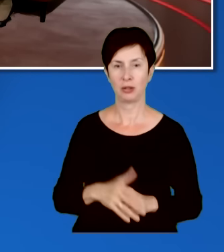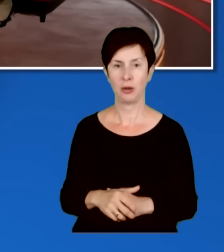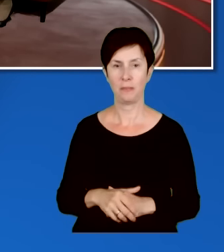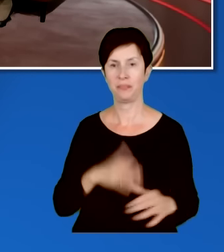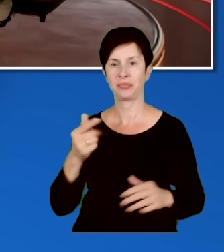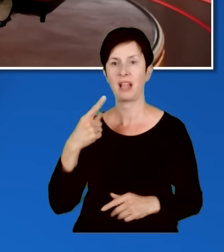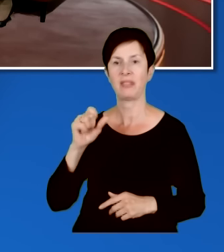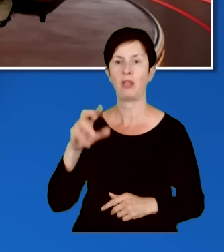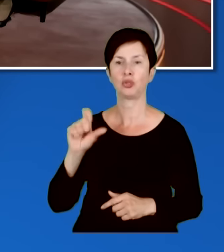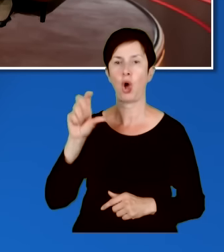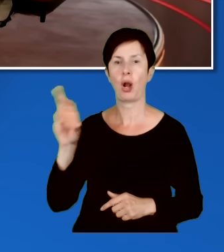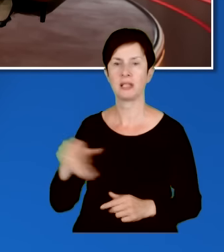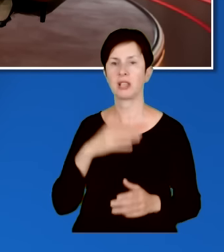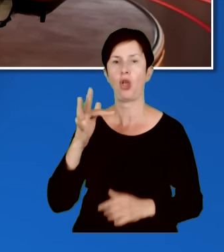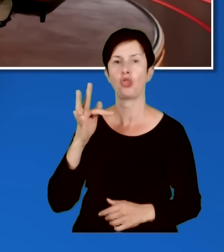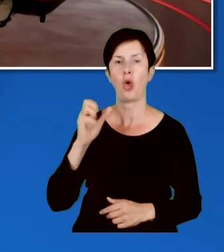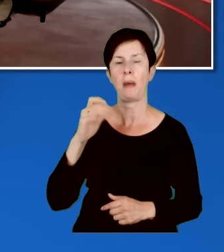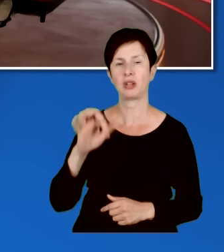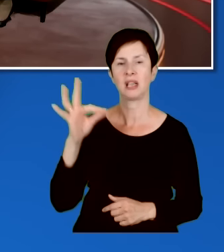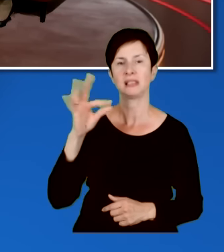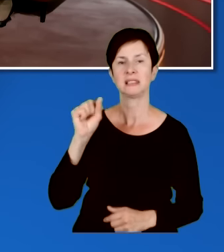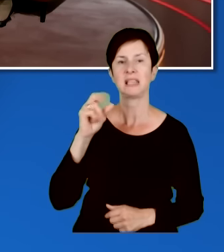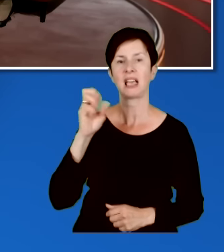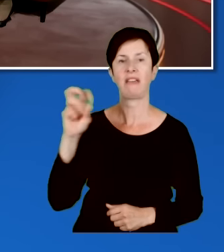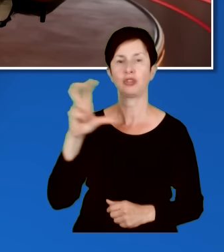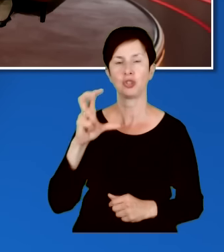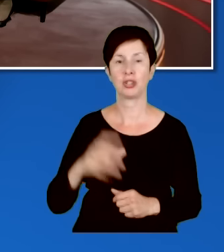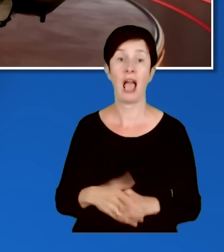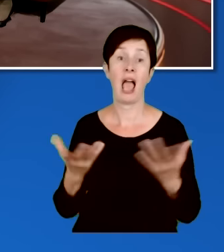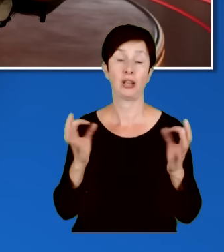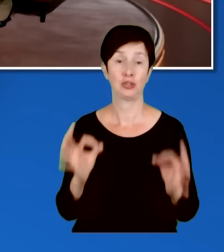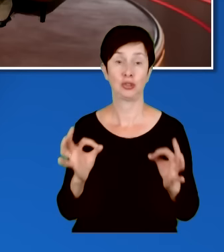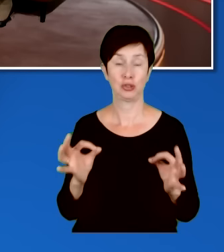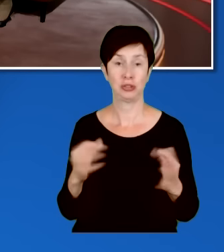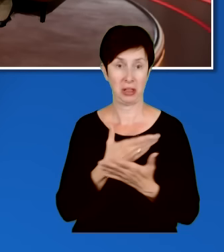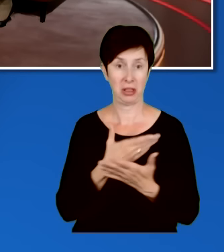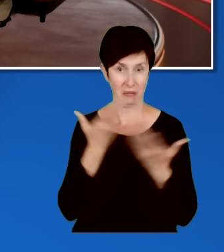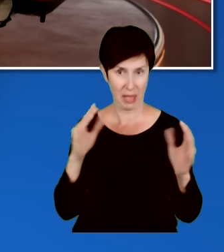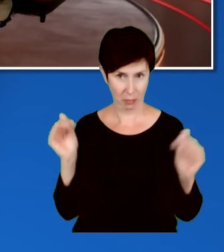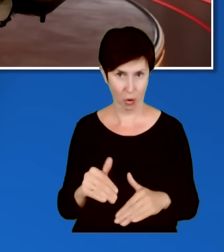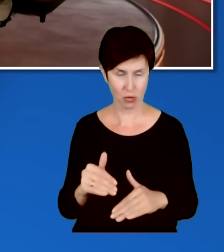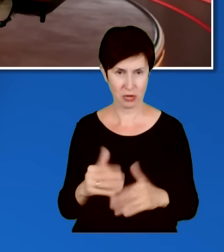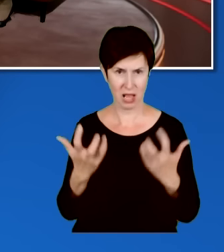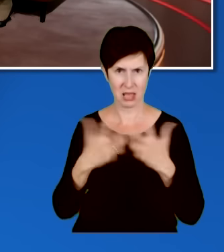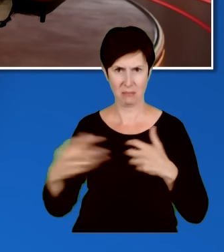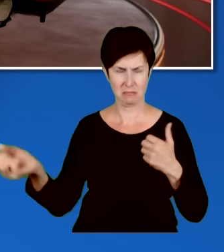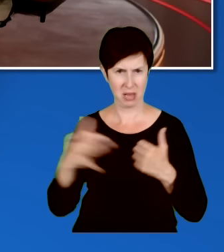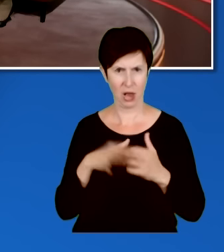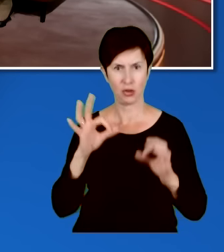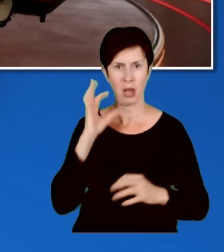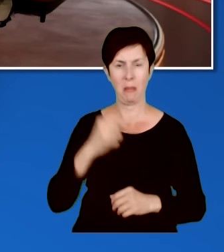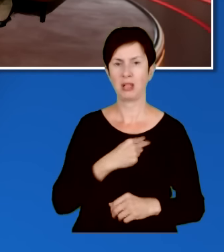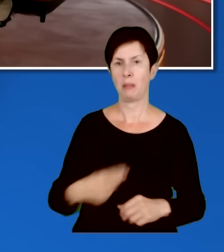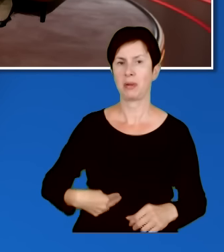cholecka Tomek Sakiewicz a przecież dzisiaj ja nie wiem czy to tak można sypać piachem przecież dzisiaj pani premier Ewa